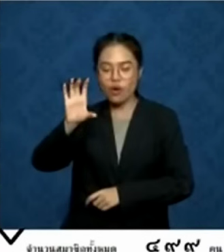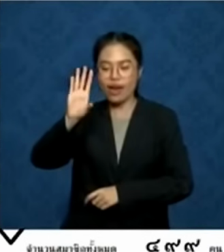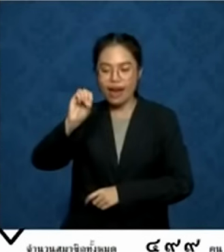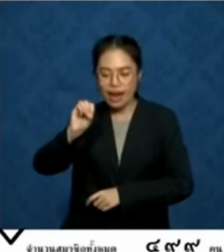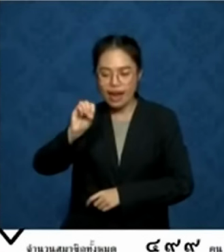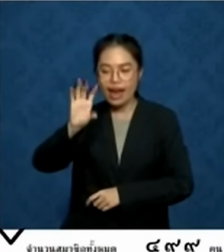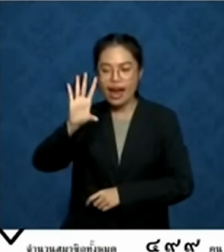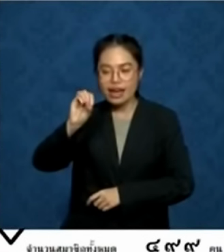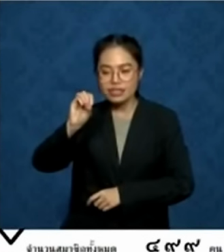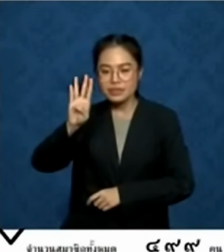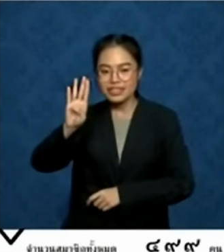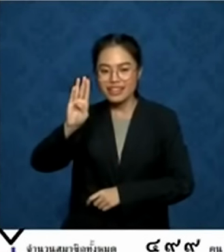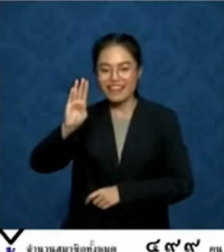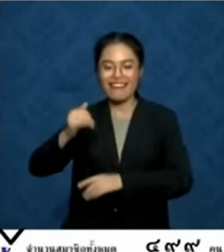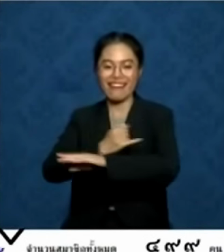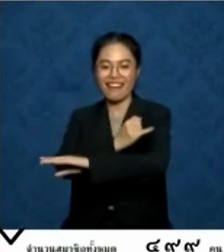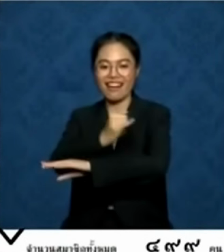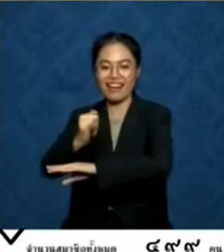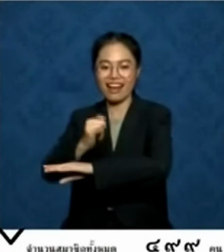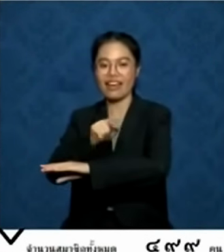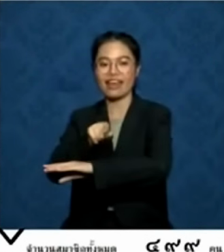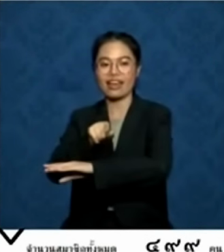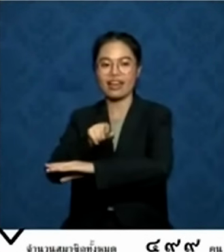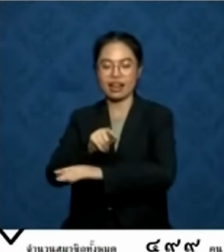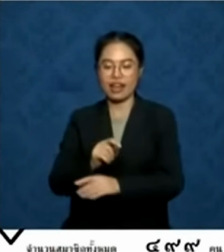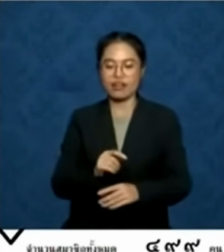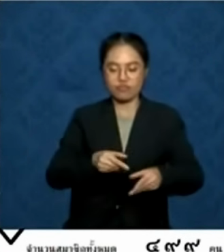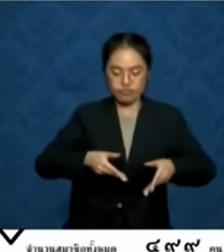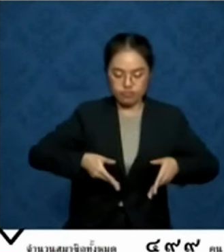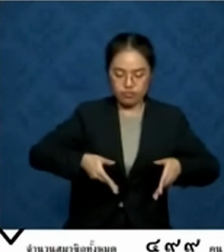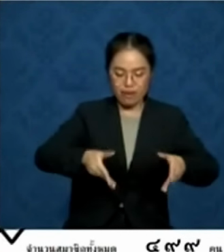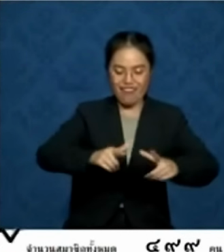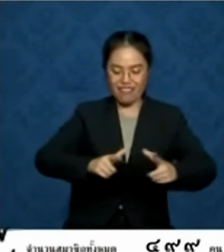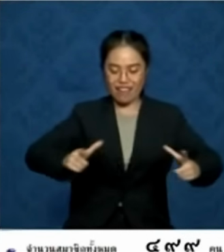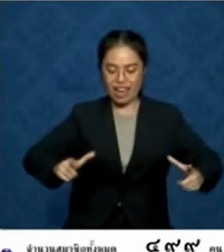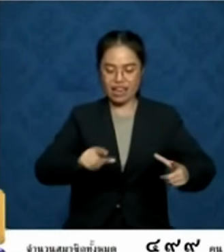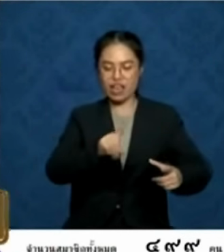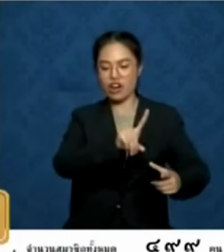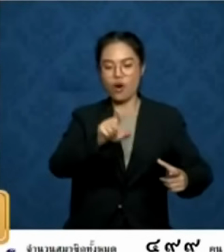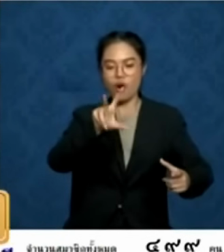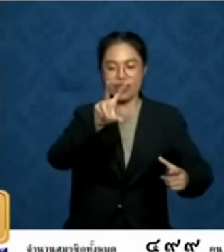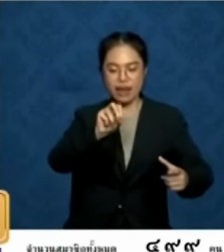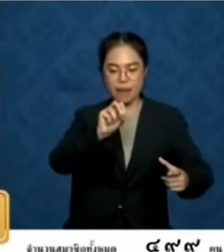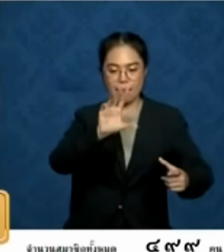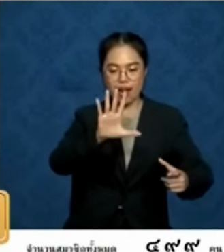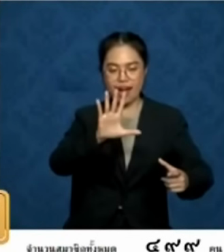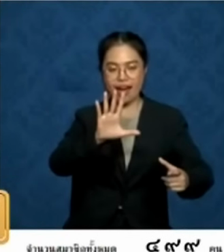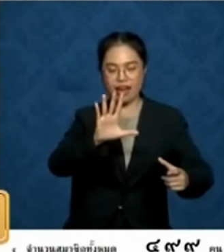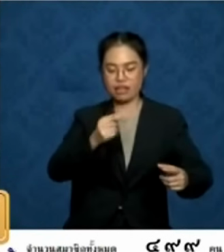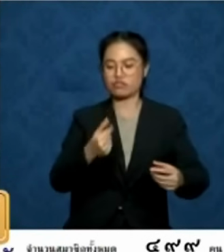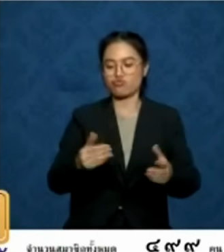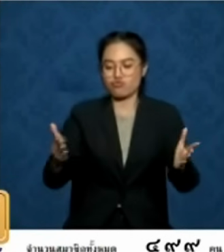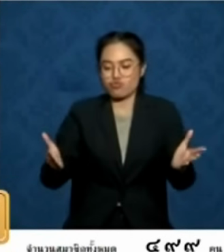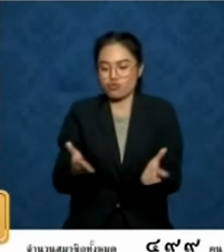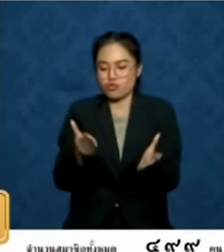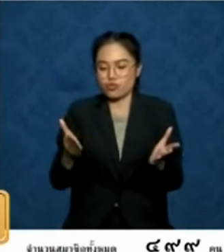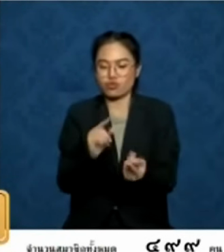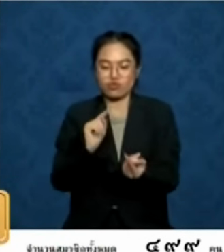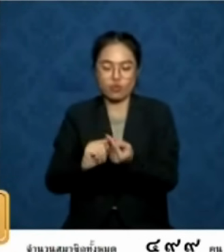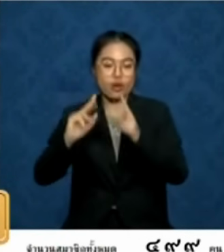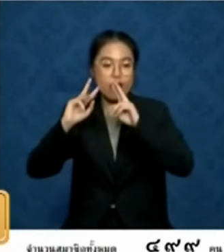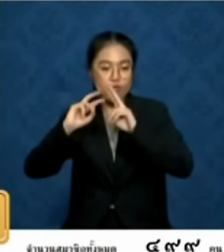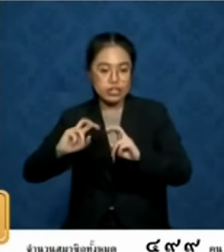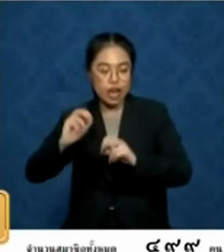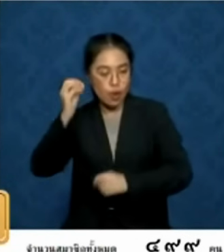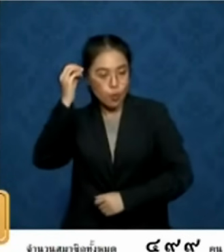69,954 ไร่และ135แปลงส่งเสริมการวิจัยพัฒนาองค์ความรู้ด้านเทคโนโลยีนวัตกรรมและ